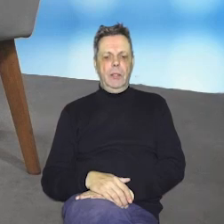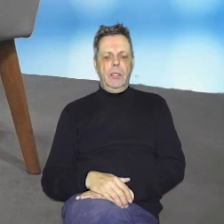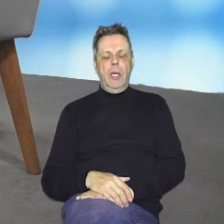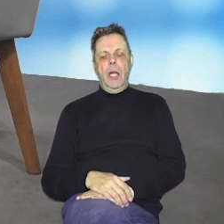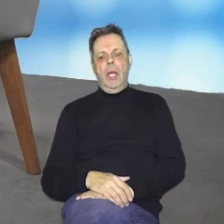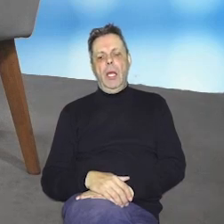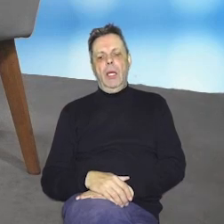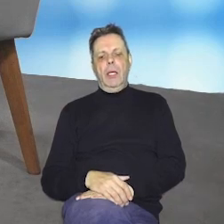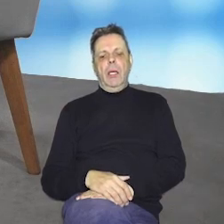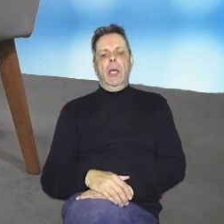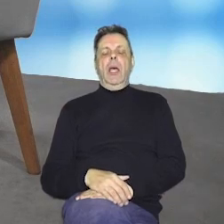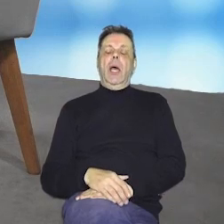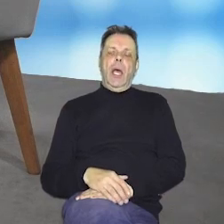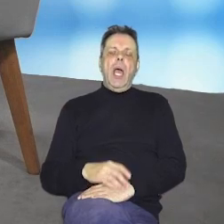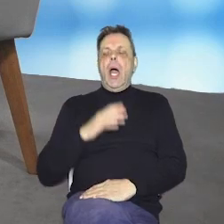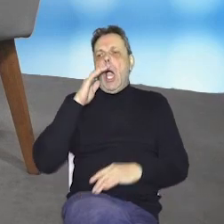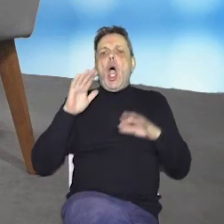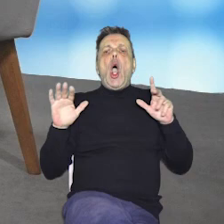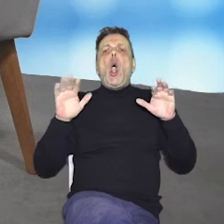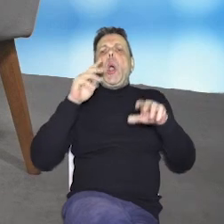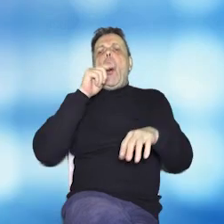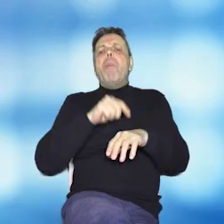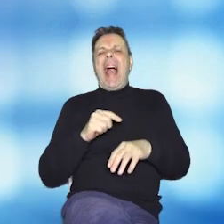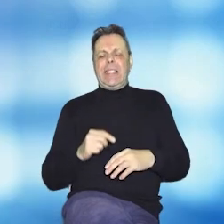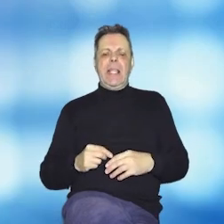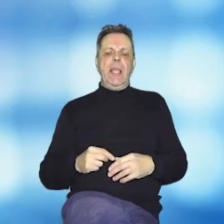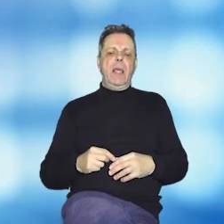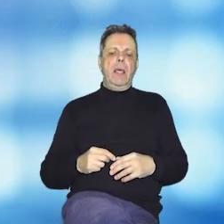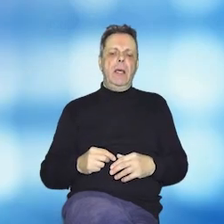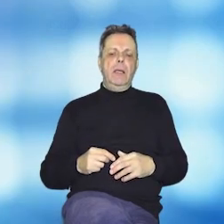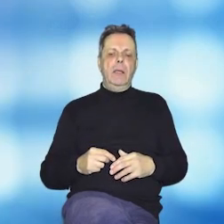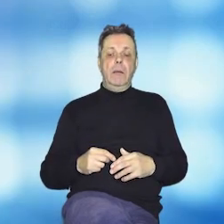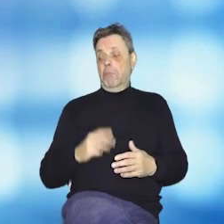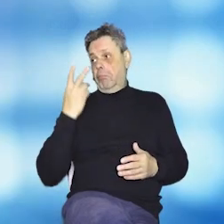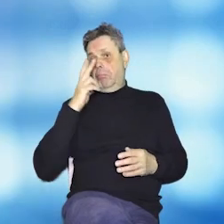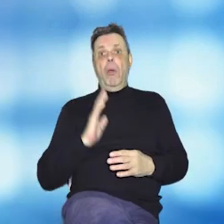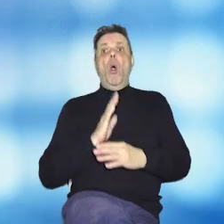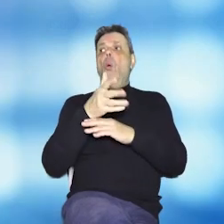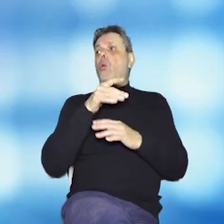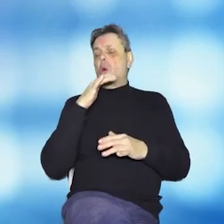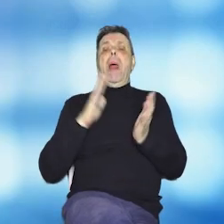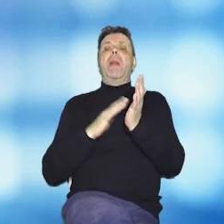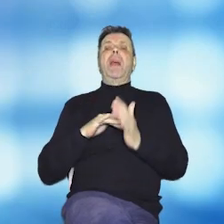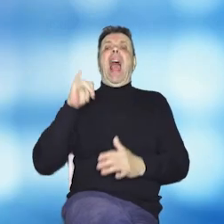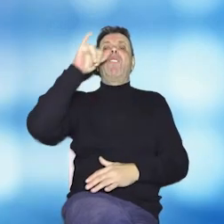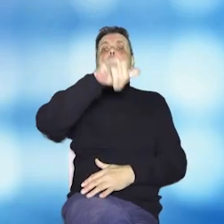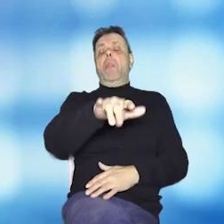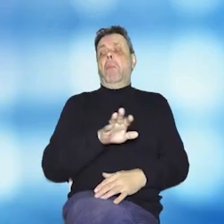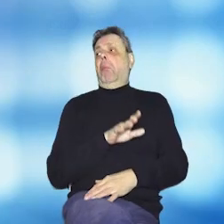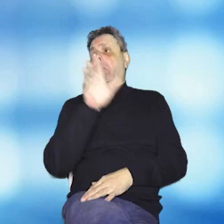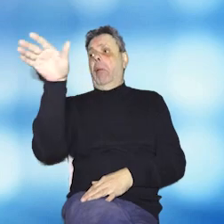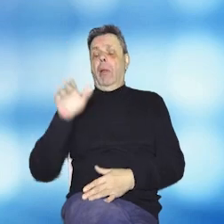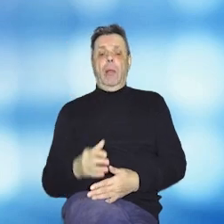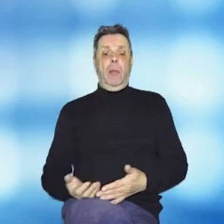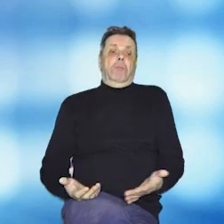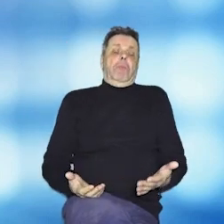Samo tad bi jako dugo putovali. Komarci vam, recimo, uđu u avion, jel da? Uđu u avion negdje u Africi, jel